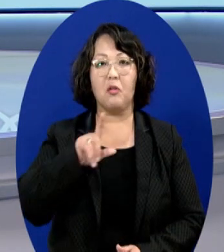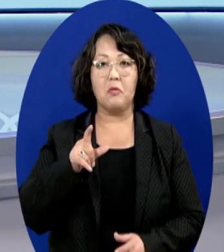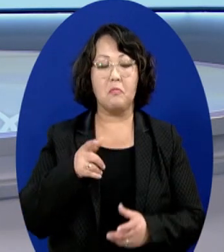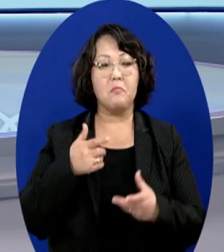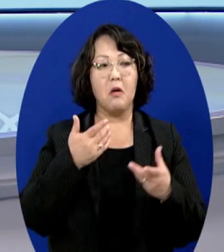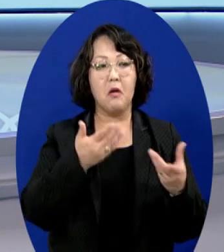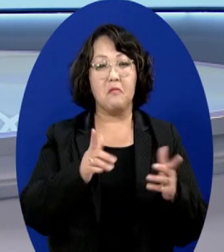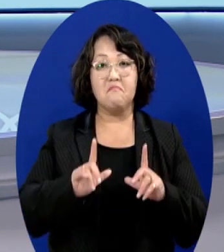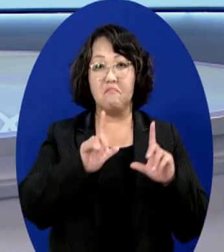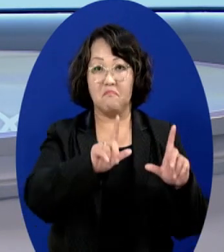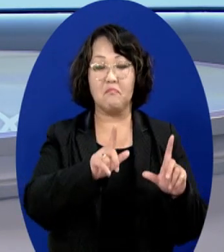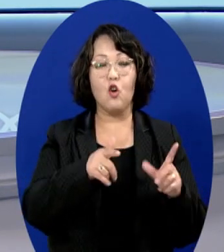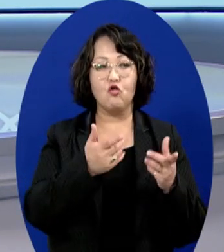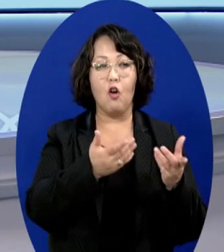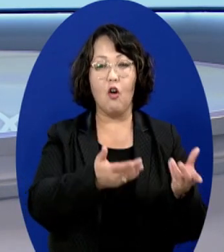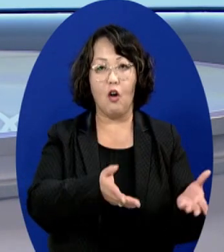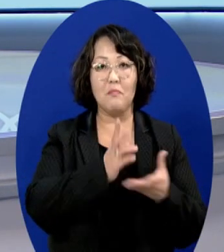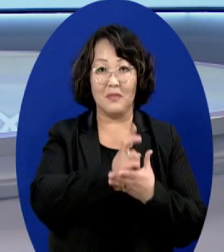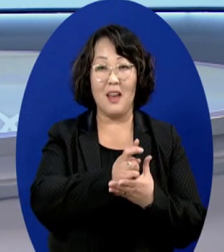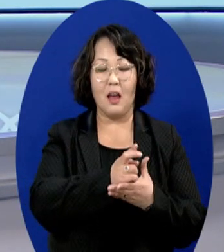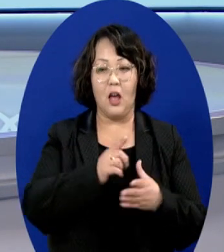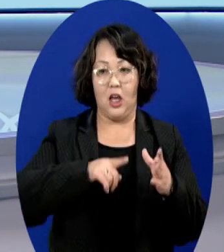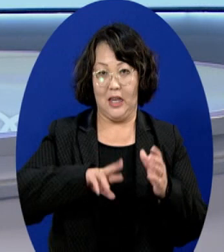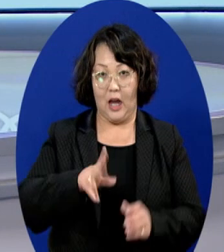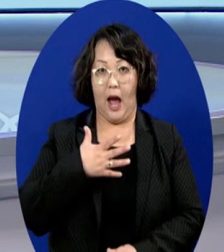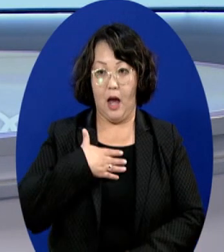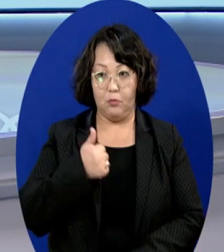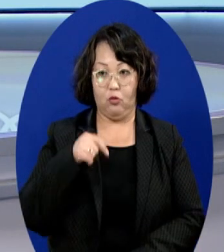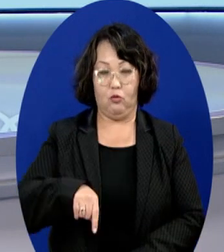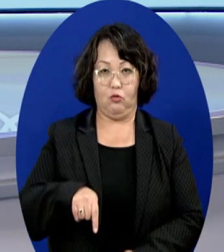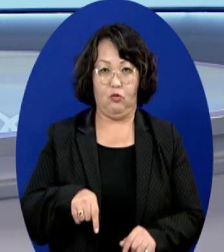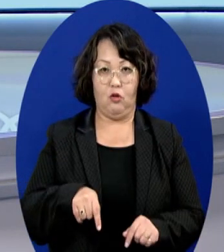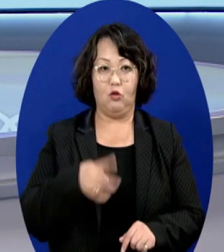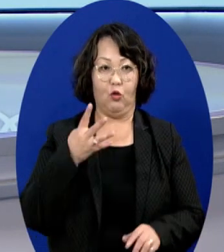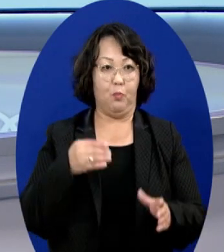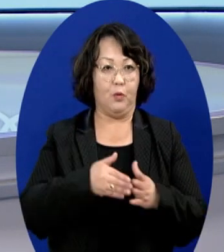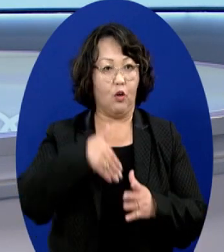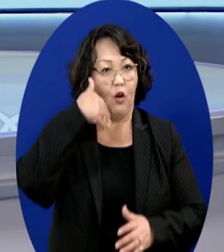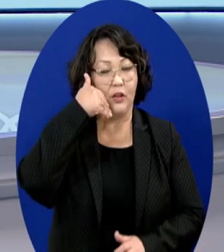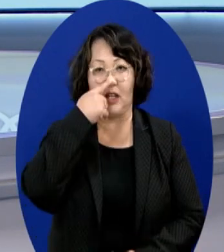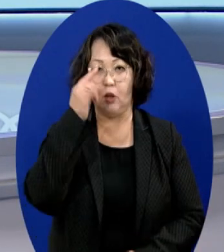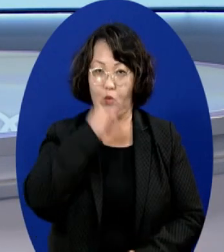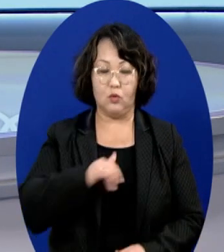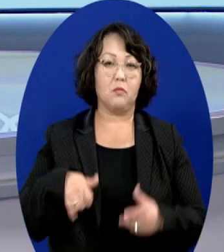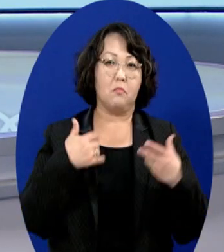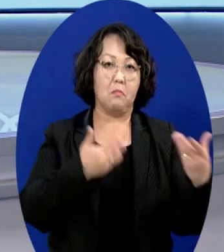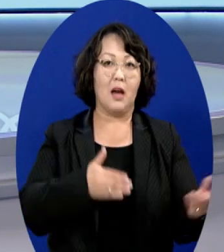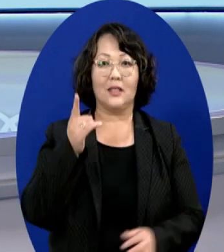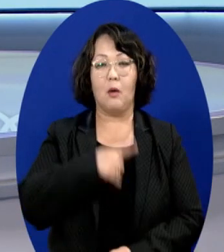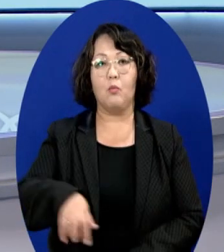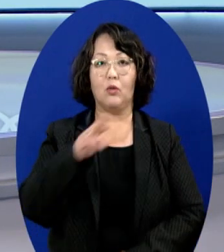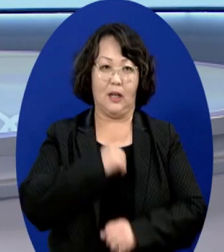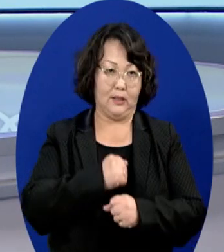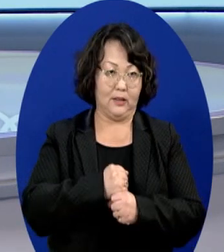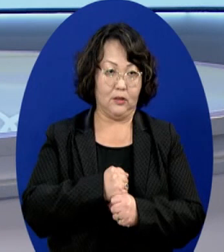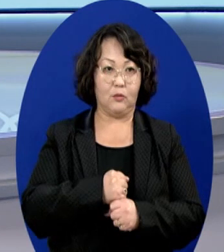ард түмний сэтгэлийн бэлэг болох хонин зүргийн эхний ээлж 4 мянган хонийг өнөөдөр инхүү хятадын талд хүлээлгэн өглөө. Замын үд ажилсан манай сурвалжлагч